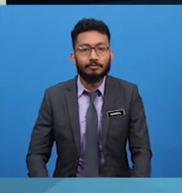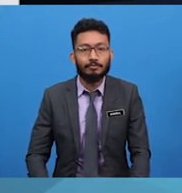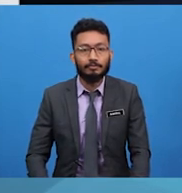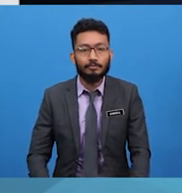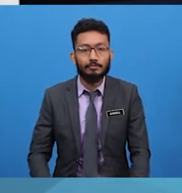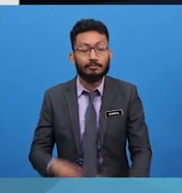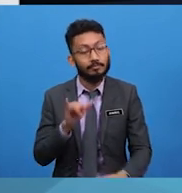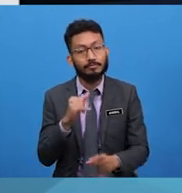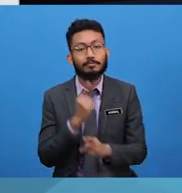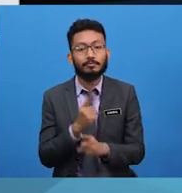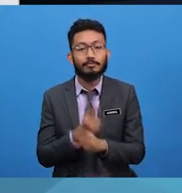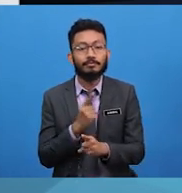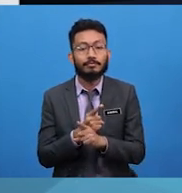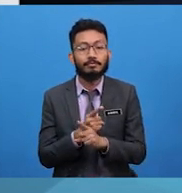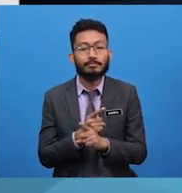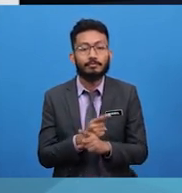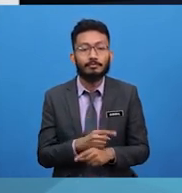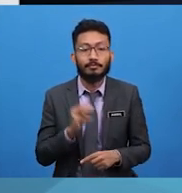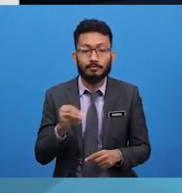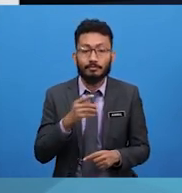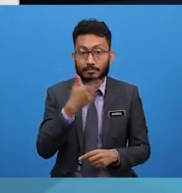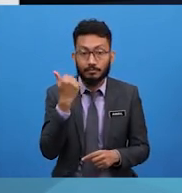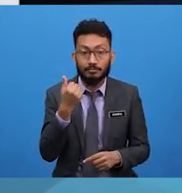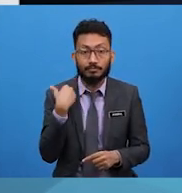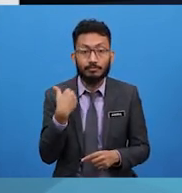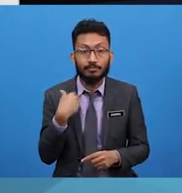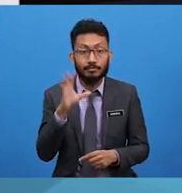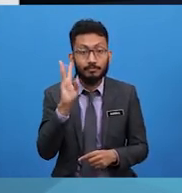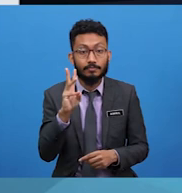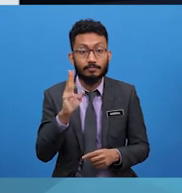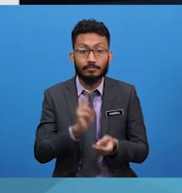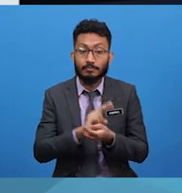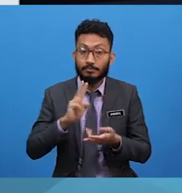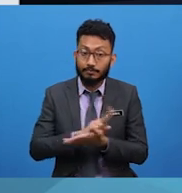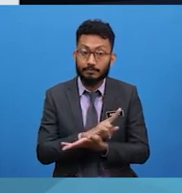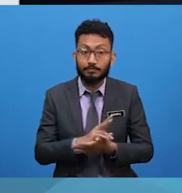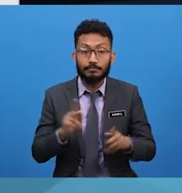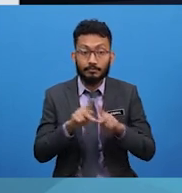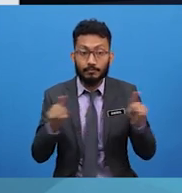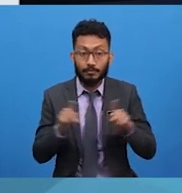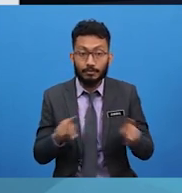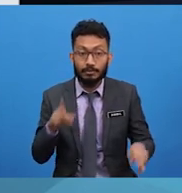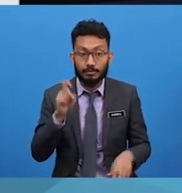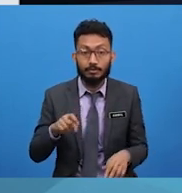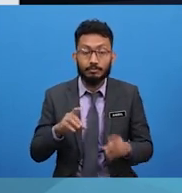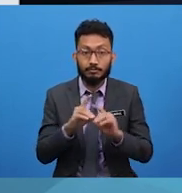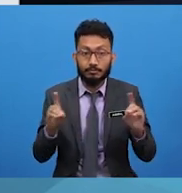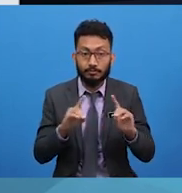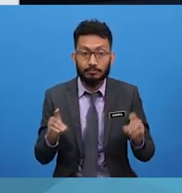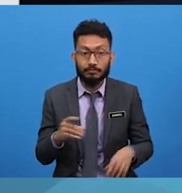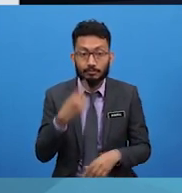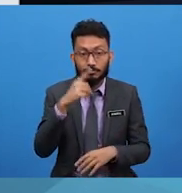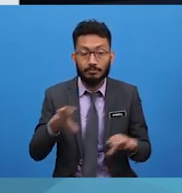Ya, betul. Tahniah, murid-murid. Sebanyak 6 kepingan pola perlu didraft